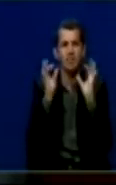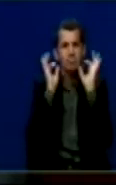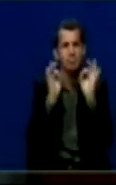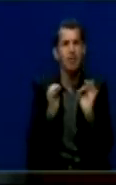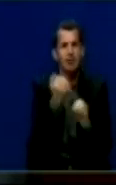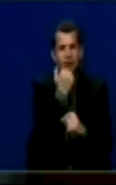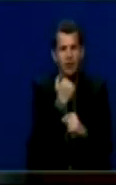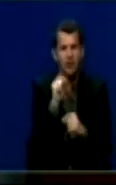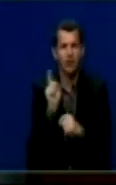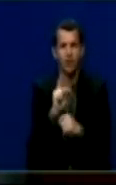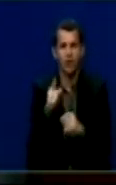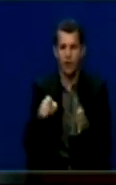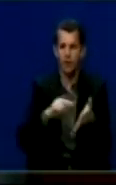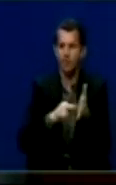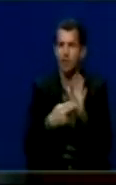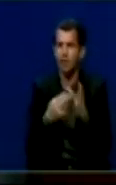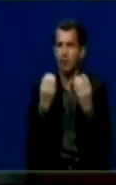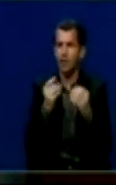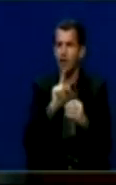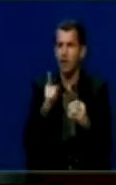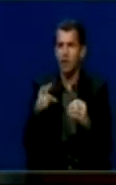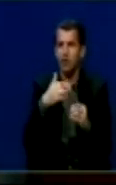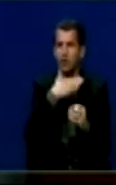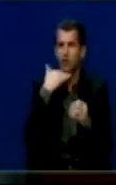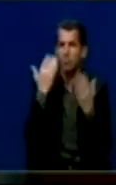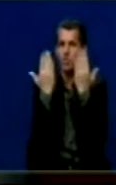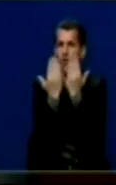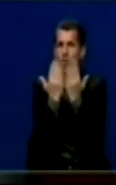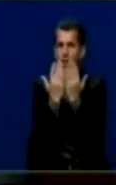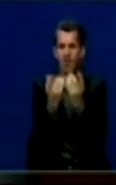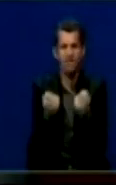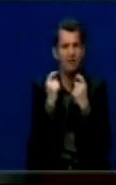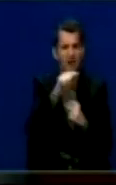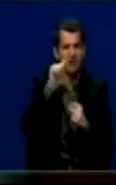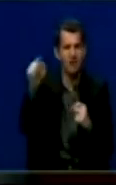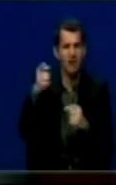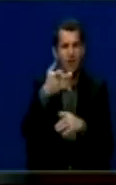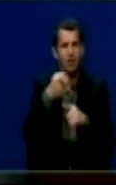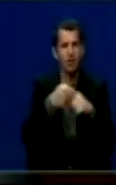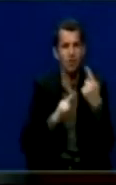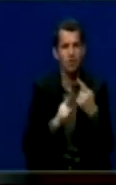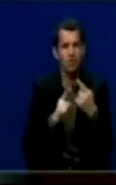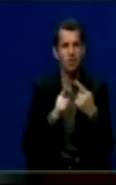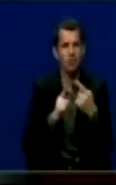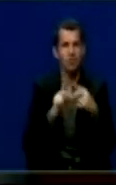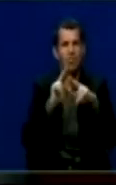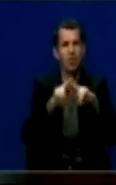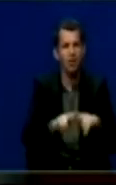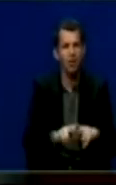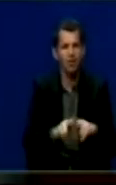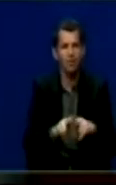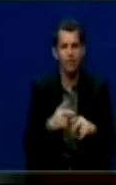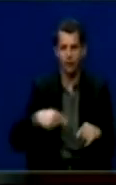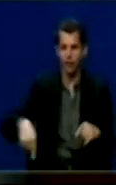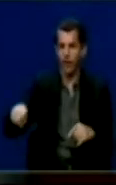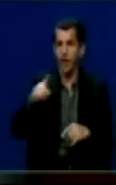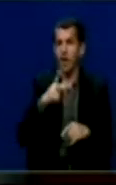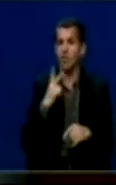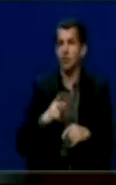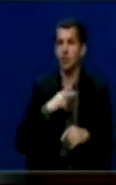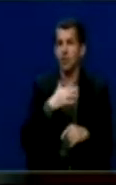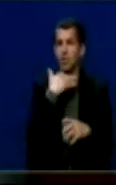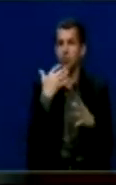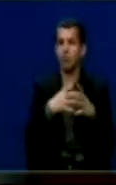të planifikimit jo të mirë, shumë objekte shkollore të këtij niveli në zonat rurale janë gjysmë të zbrasta, ndërkaq në zonat urbane klasat janë më të ngarkuara me